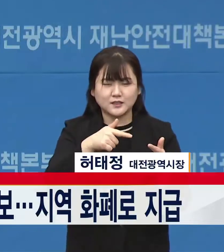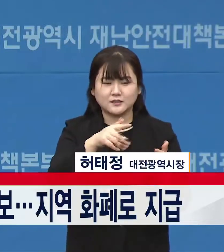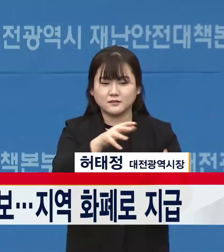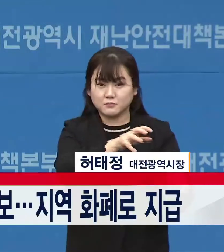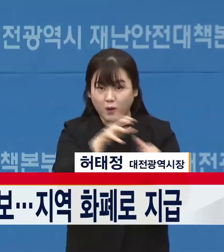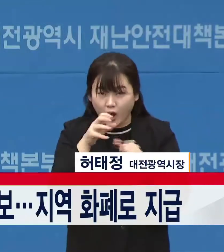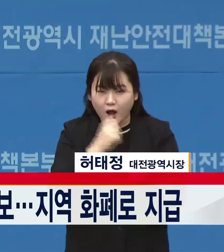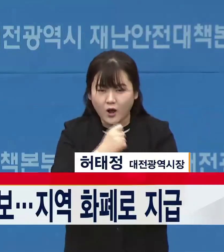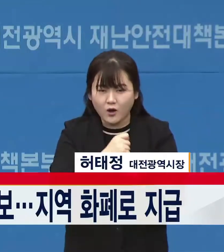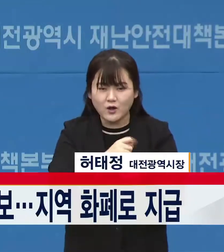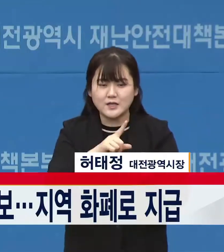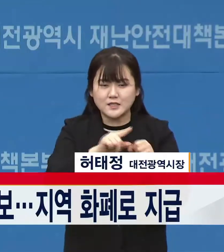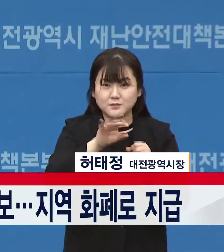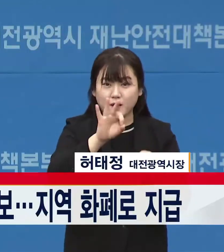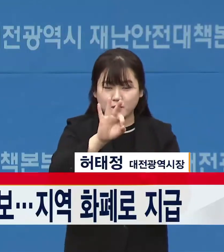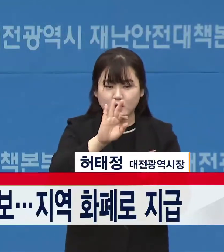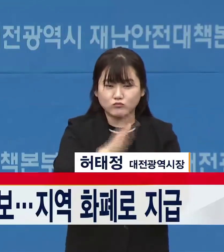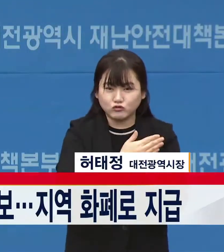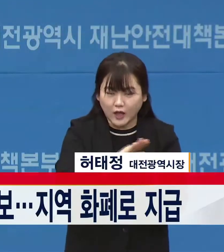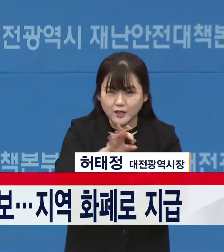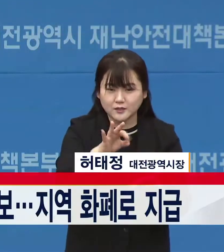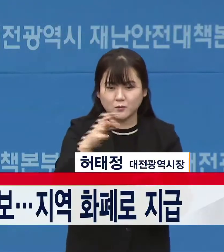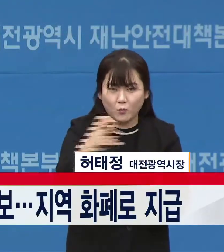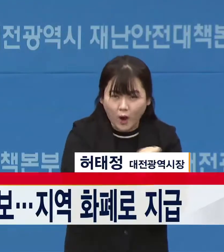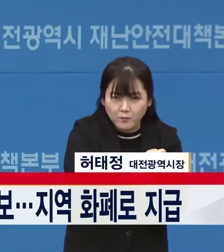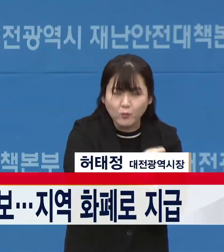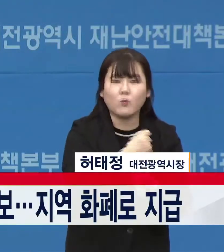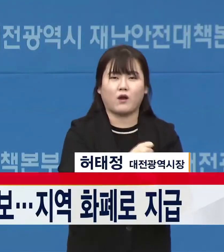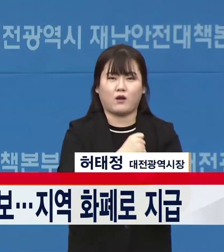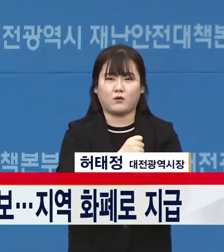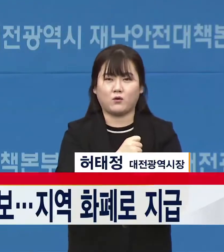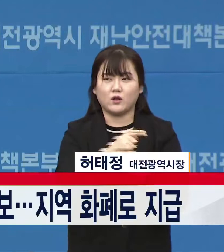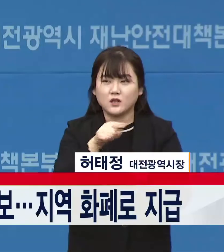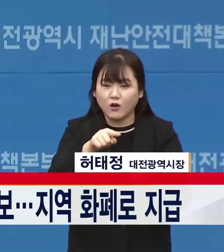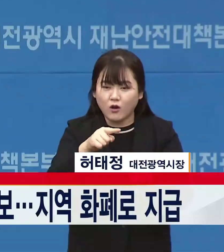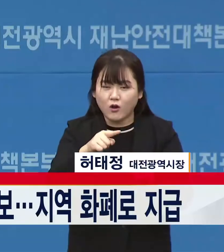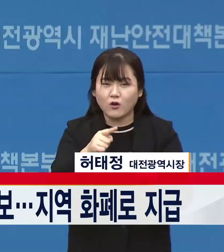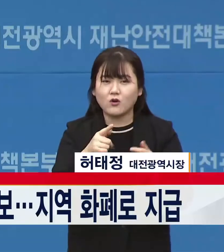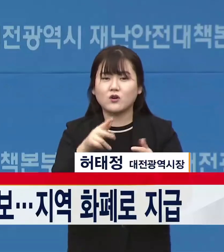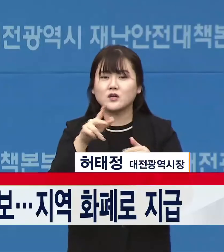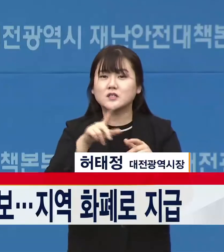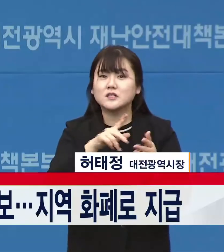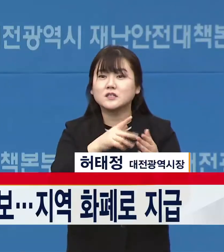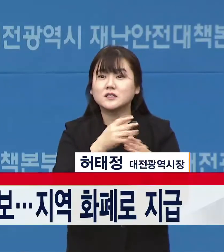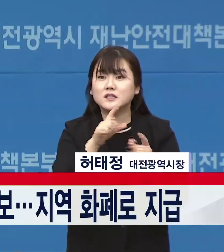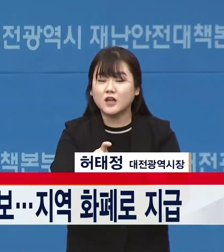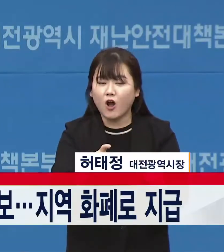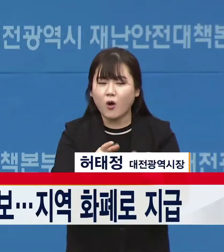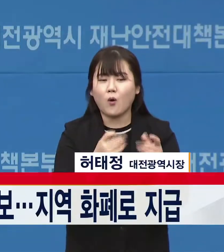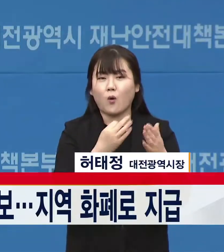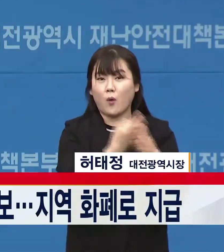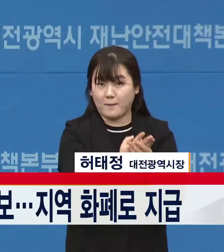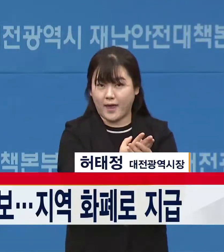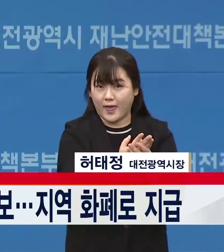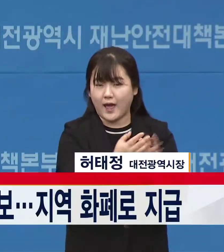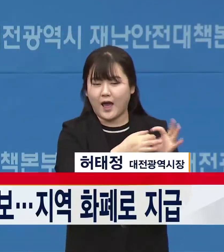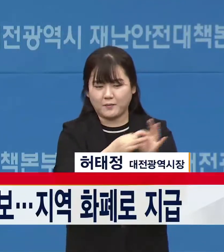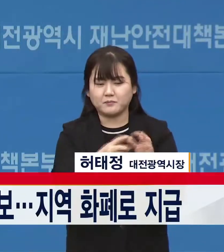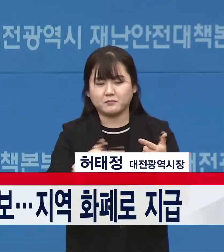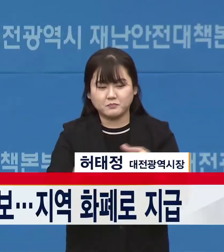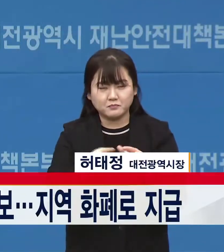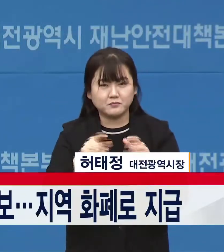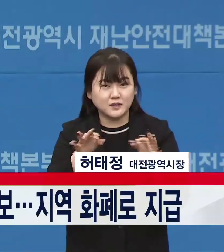통해 지방비 부담금 재원을 확보하고 이것 또한 지역 화폐 로 지급하여 지역